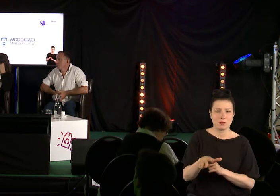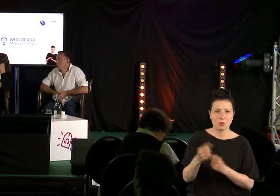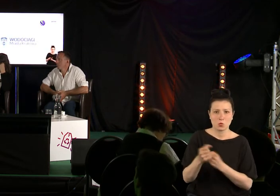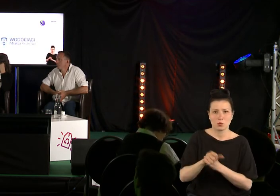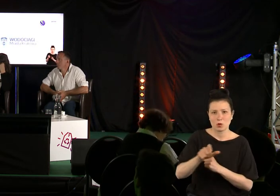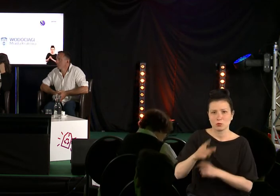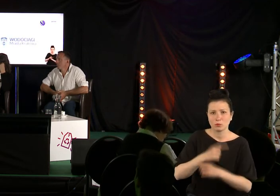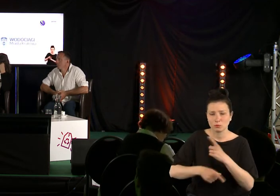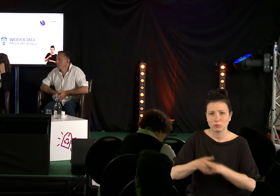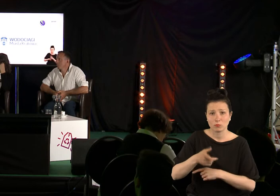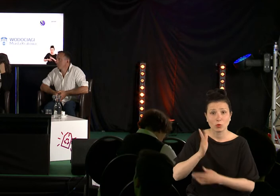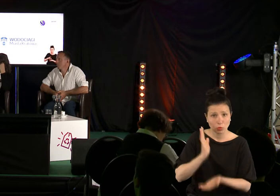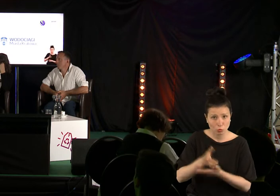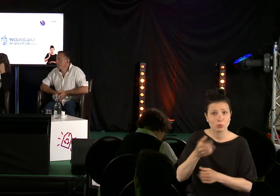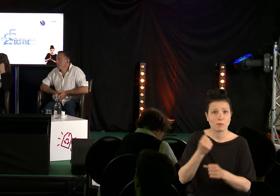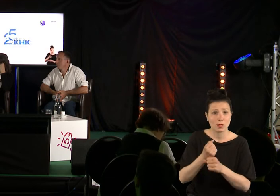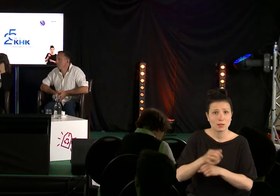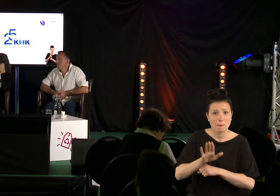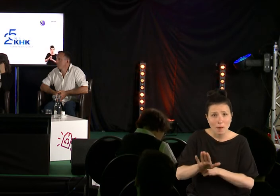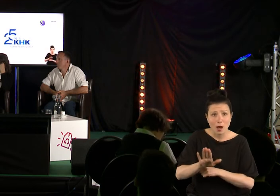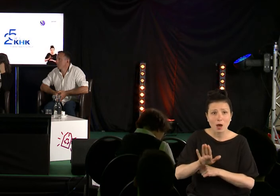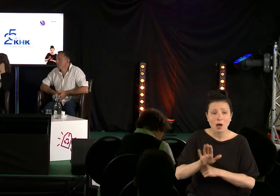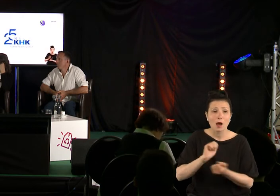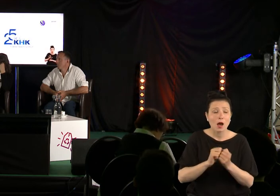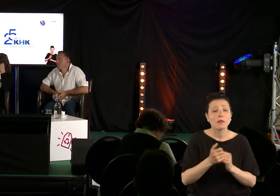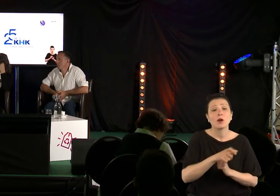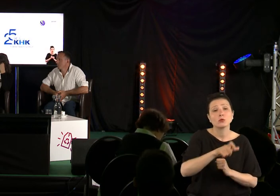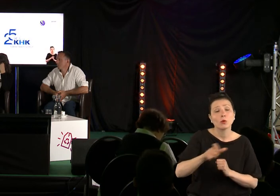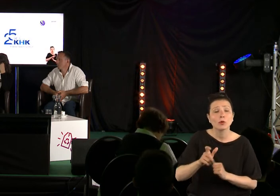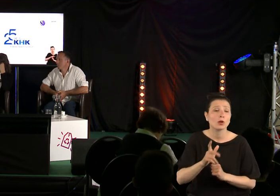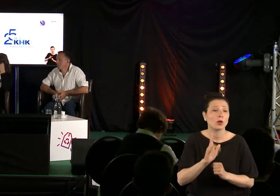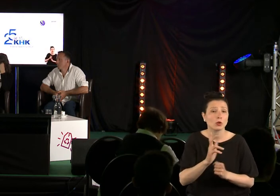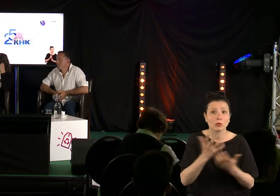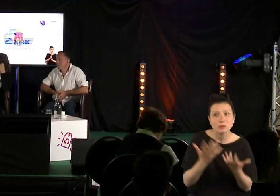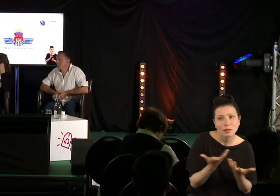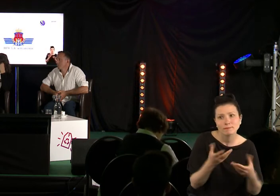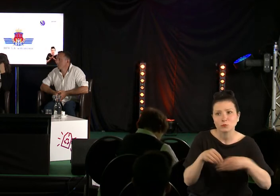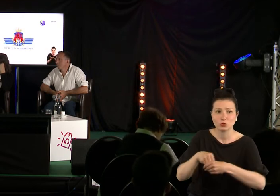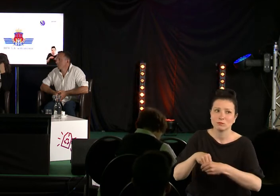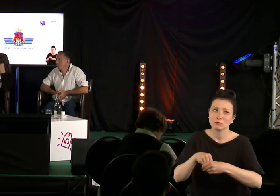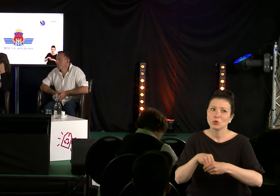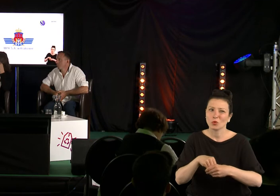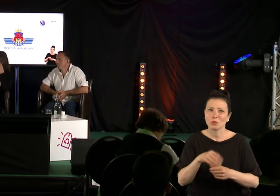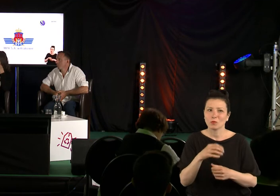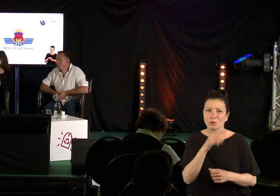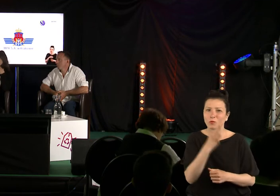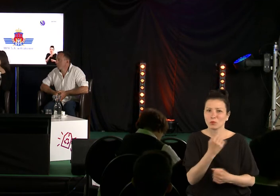które już są na rynku pracy, a te, które do niego aspirują, to mogą mieć bardzo trudną sytuację. Dziękuję.